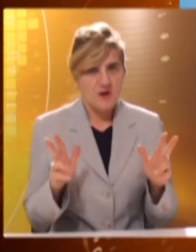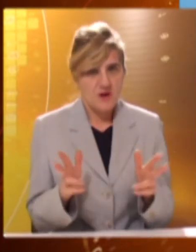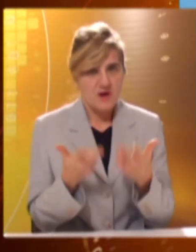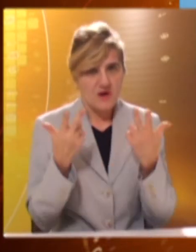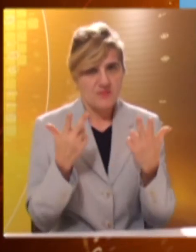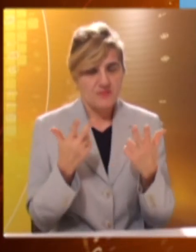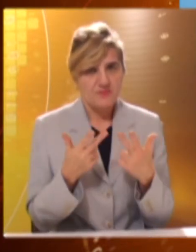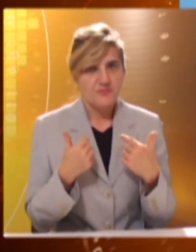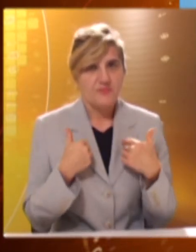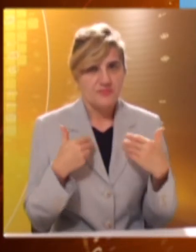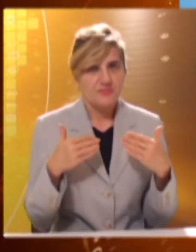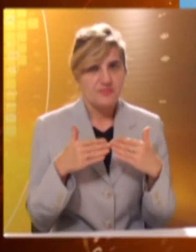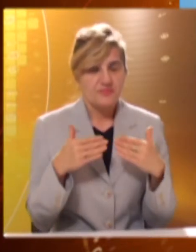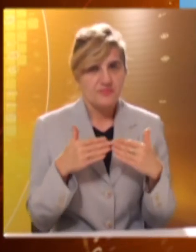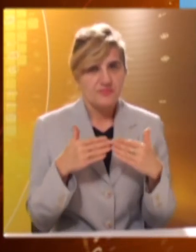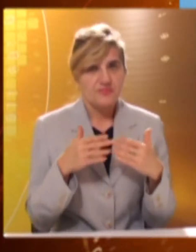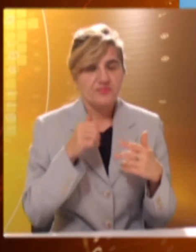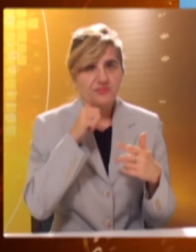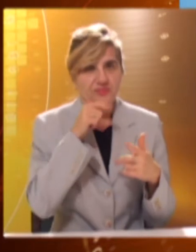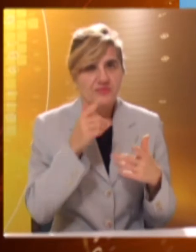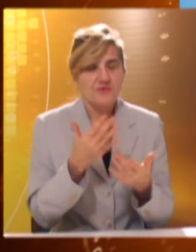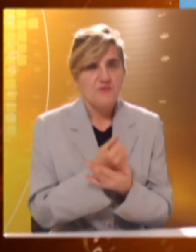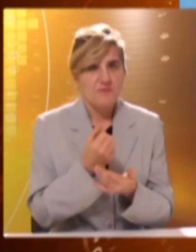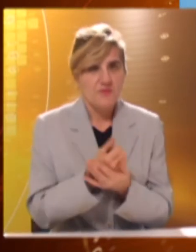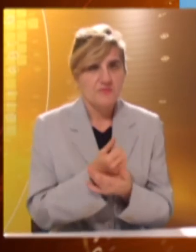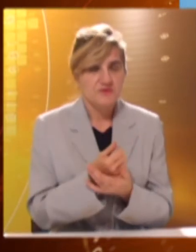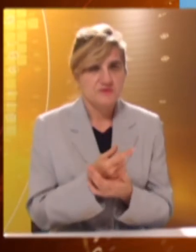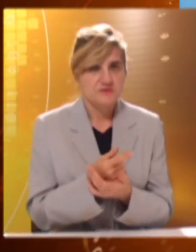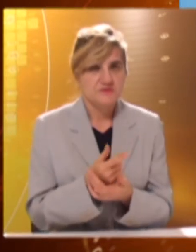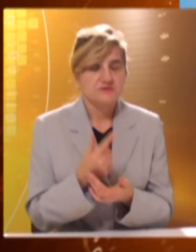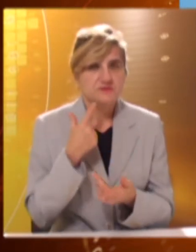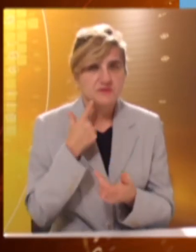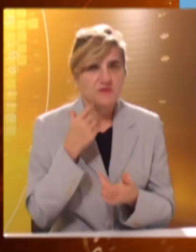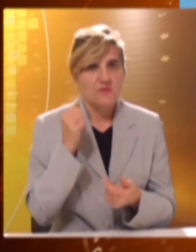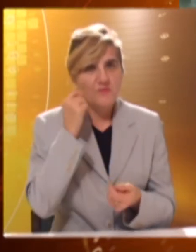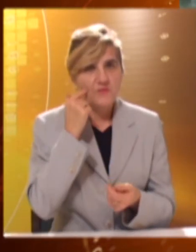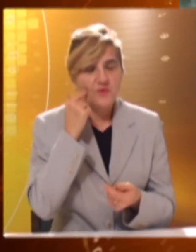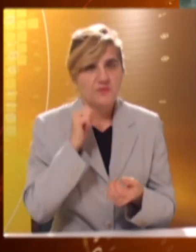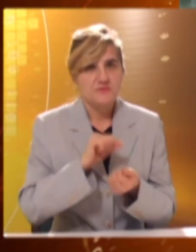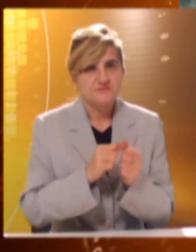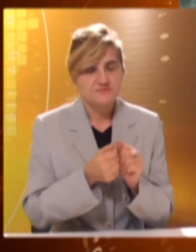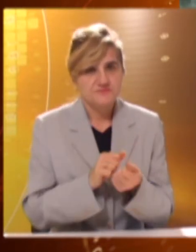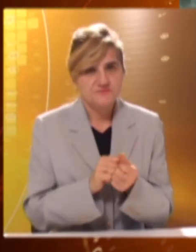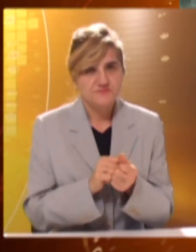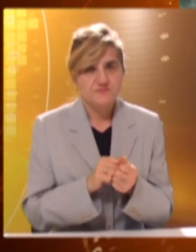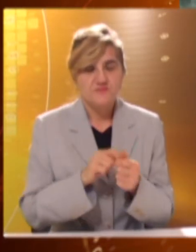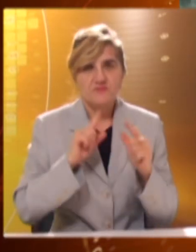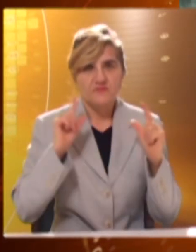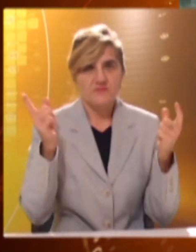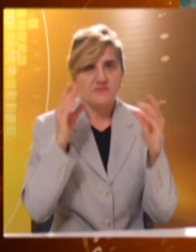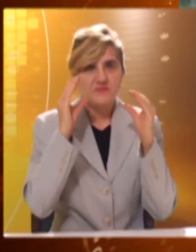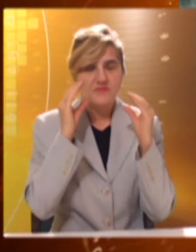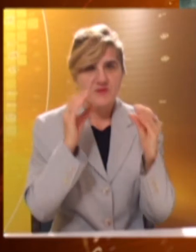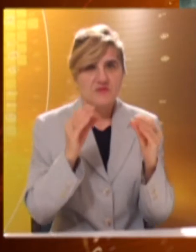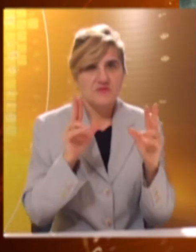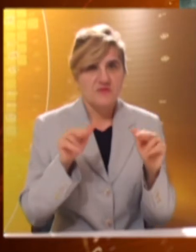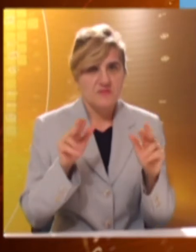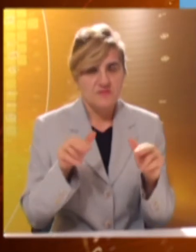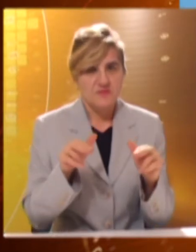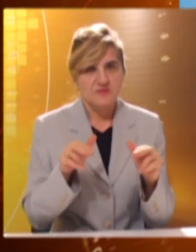lako i slažem se da će oni doći sutra po pobedu, ali nećemo im dozvoliti. Publika je uvek pozvana na naše